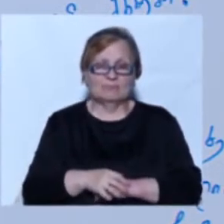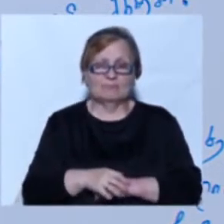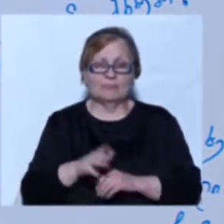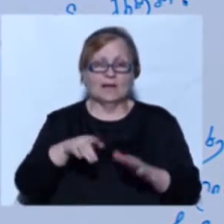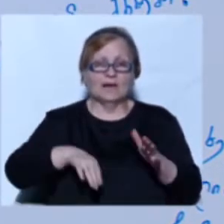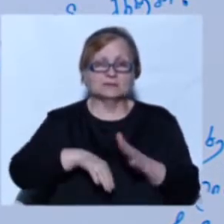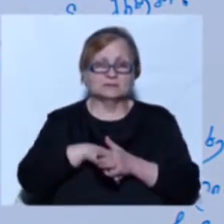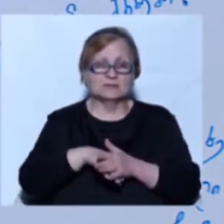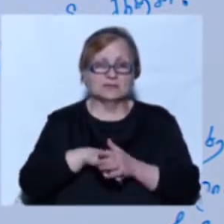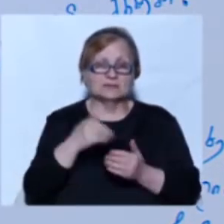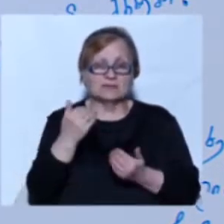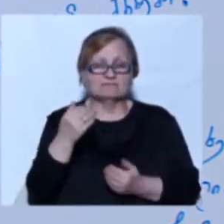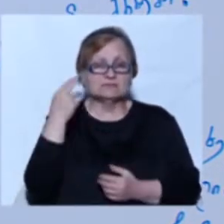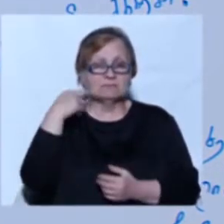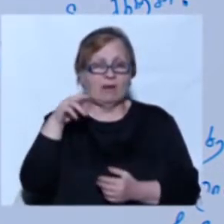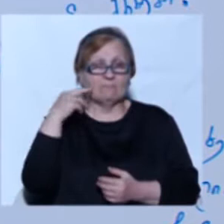ადადეკებზე თურმე მამიდა